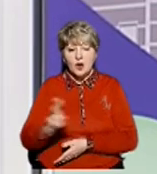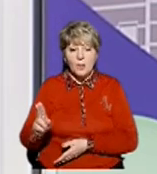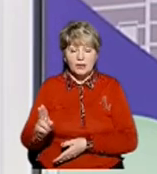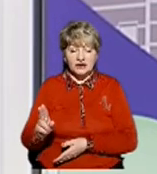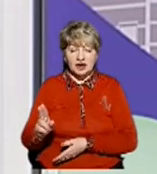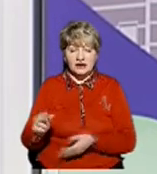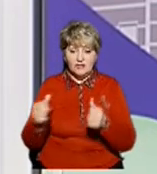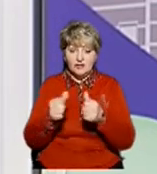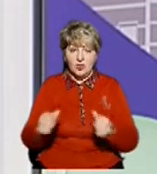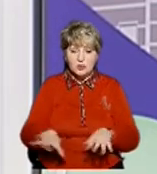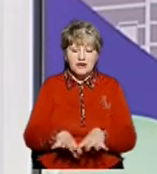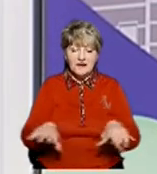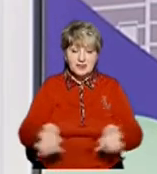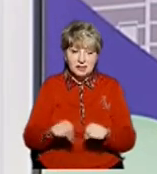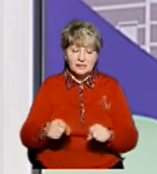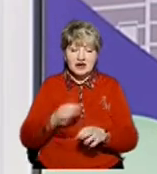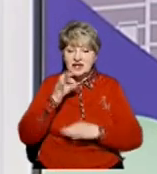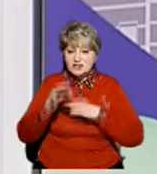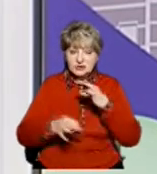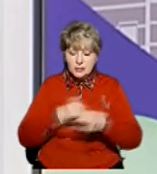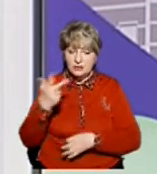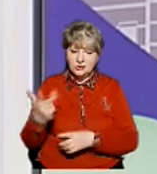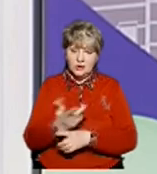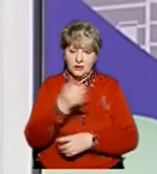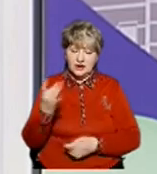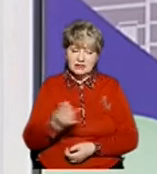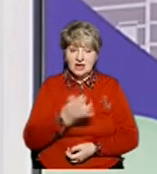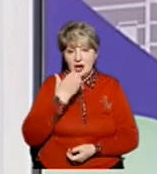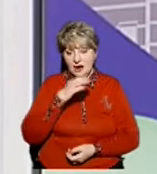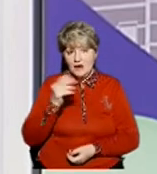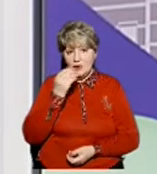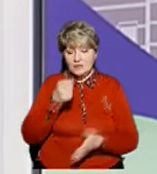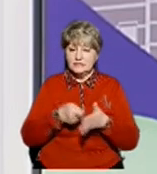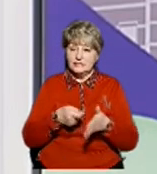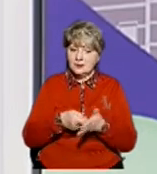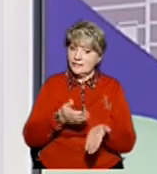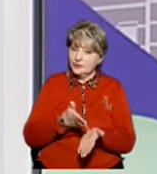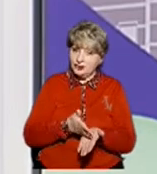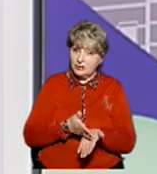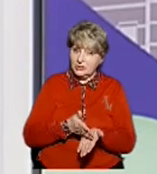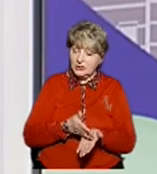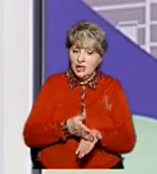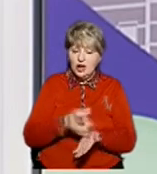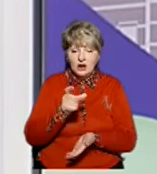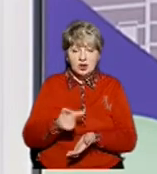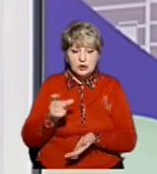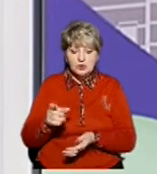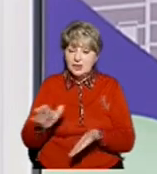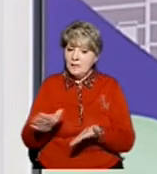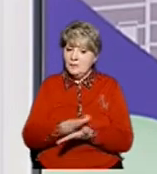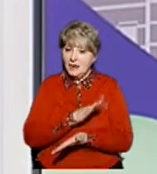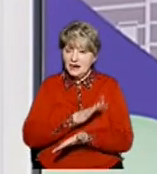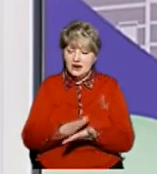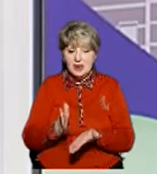форми власності цілодобово трьохразове гаряче харчування. Тобто люди ні за що не сплачують.